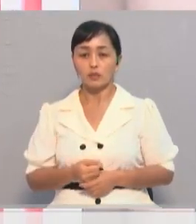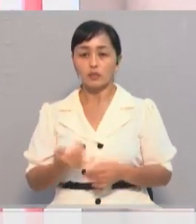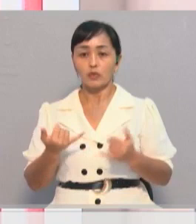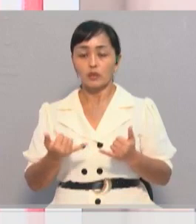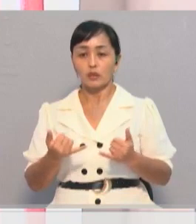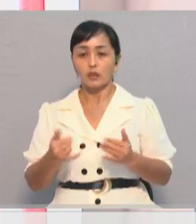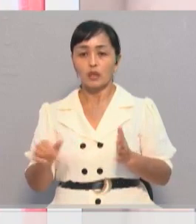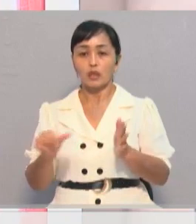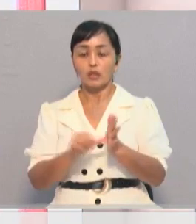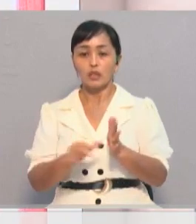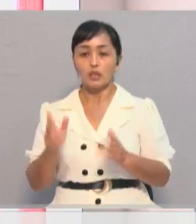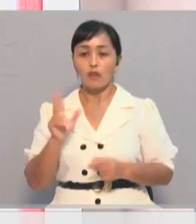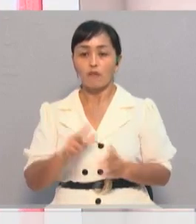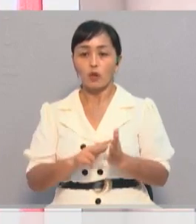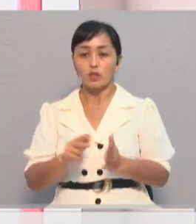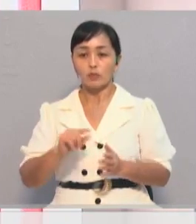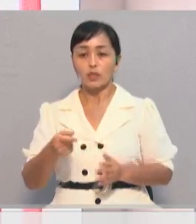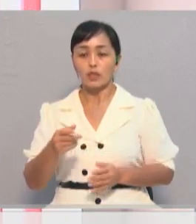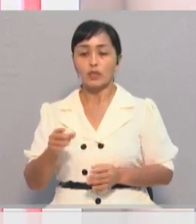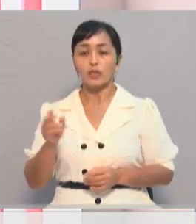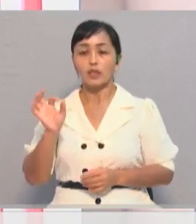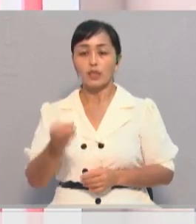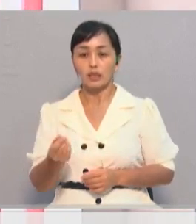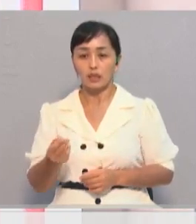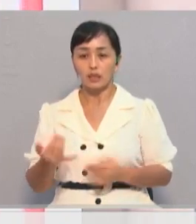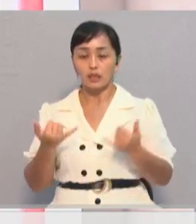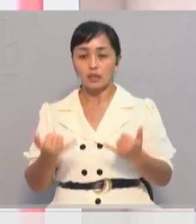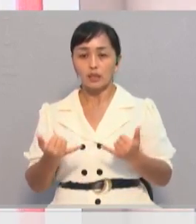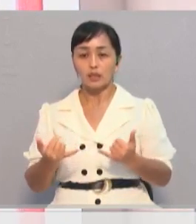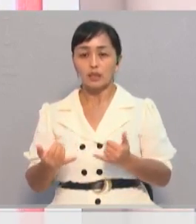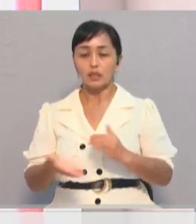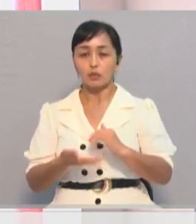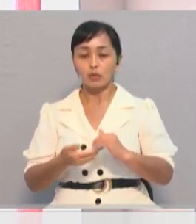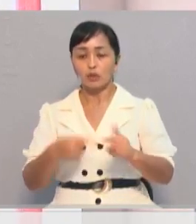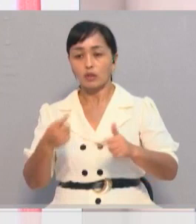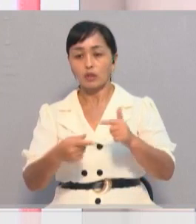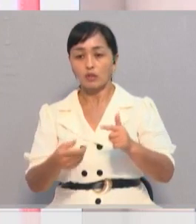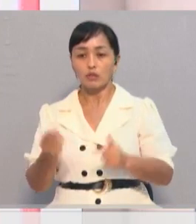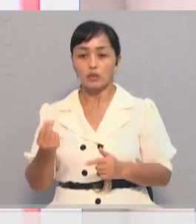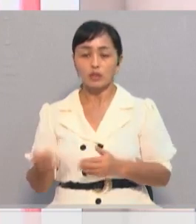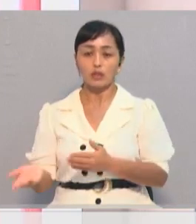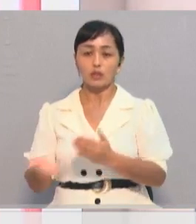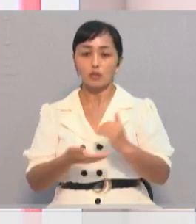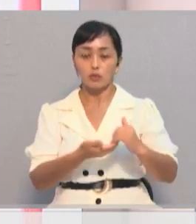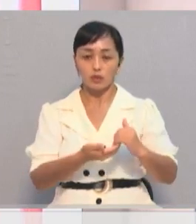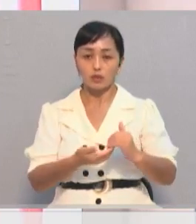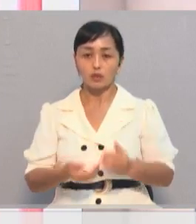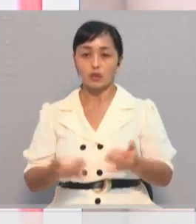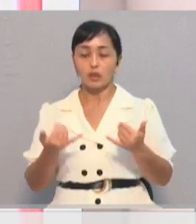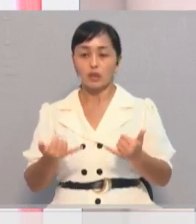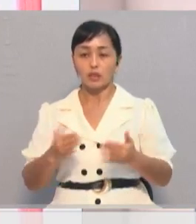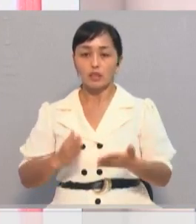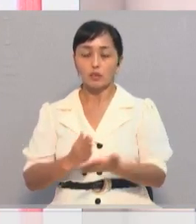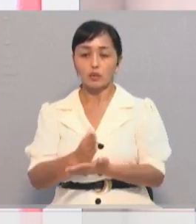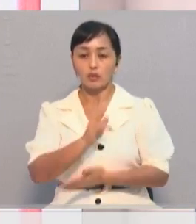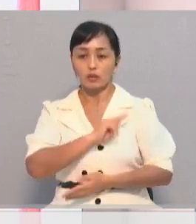6,8 миллиарда тенге. Со стороны руководства региона поставлена задача по привлечению новых инвесторов и увеличению количества проектов. В этом направлении